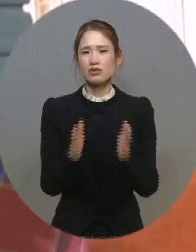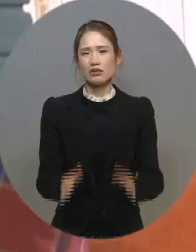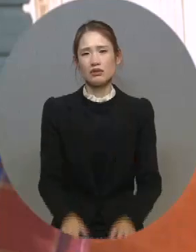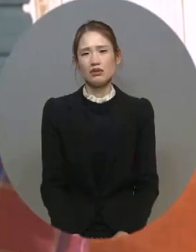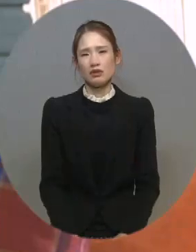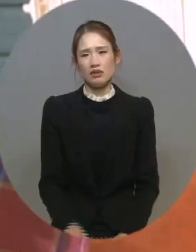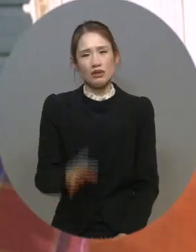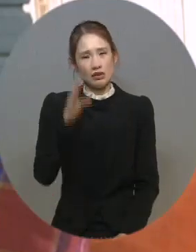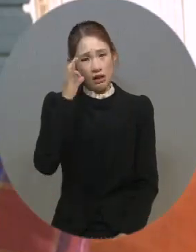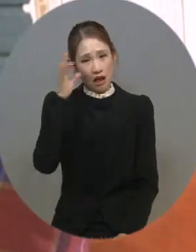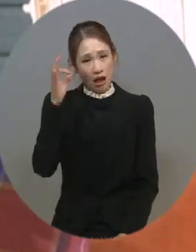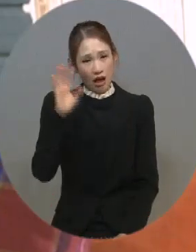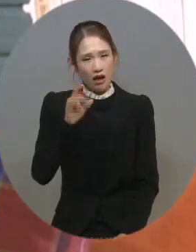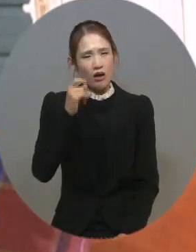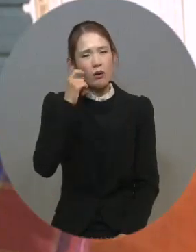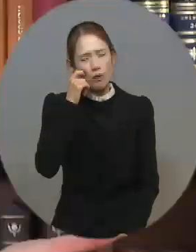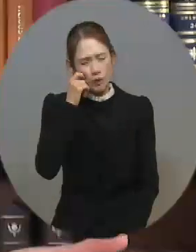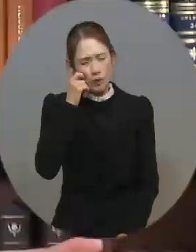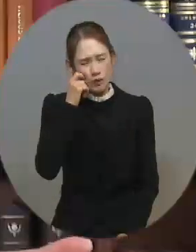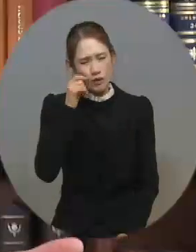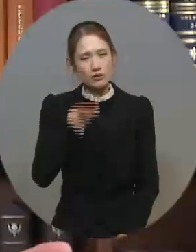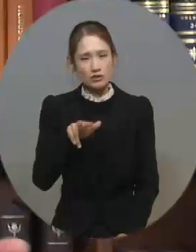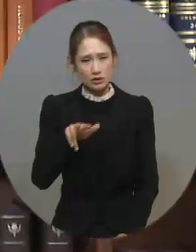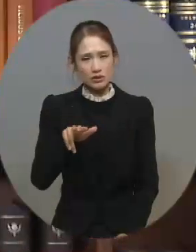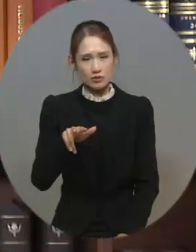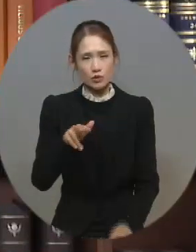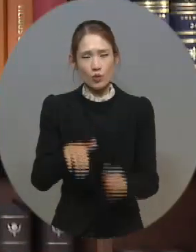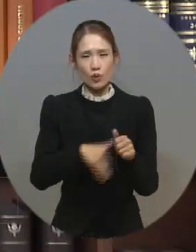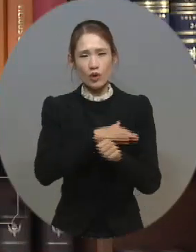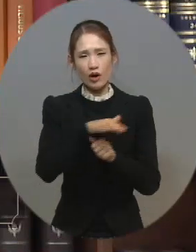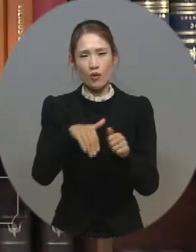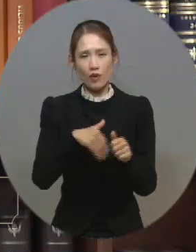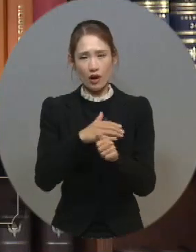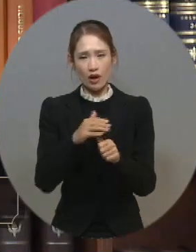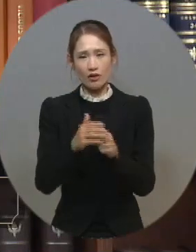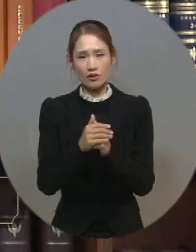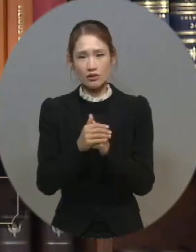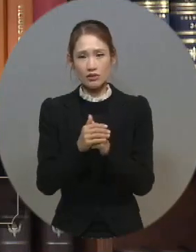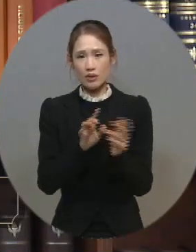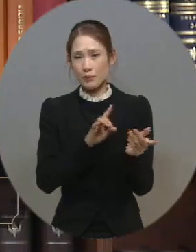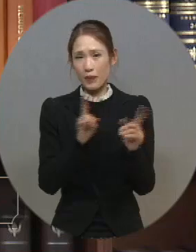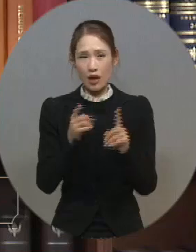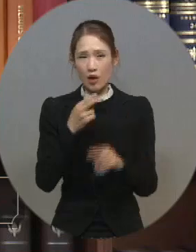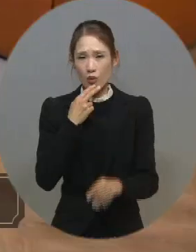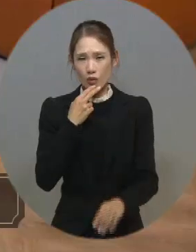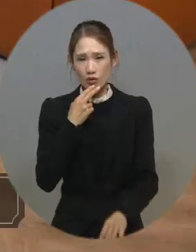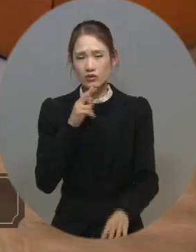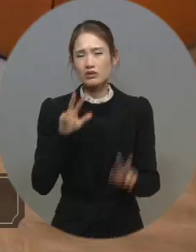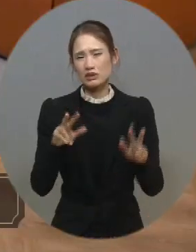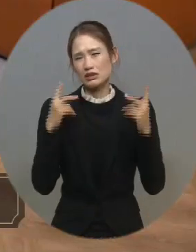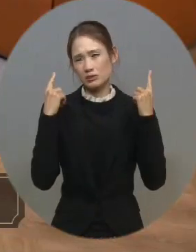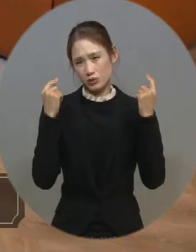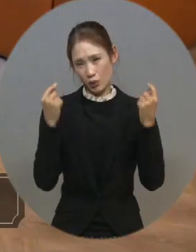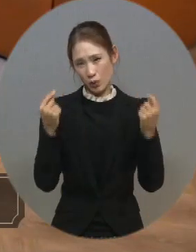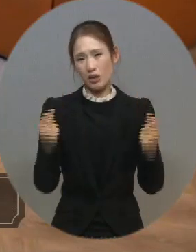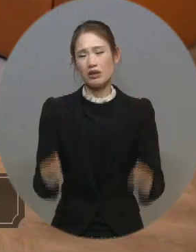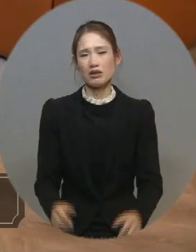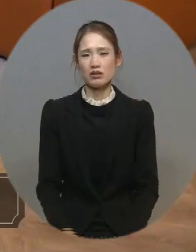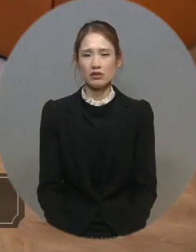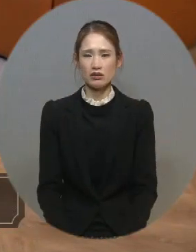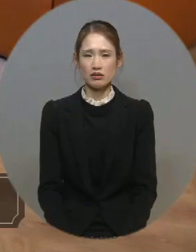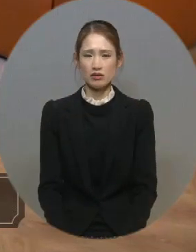요즘엔? 아니요, 절대 못할 것 같아요. 근데 지금도 뭐 북한 사정이 크게 지금 나아지진 않았다고 지금 제가. 똑같아요. 북한이